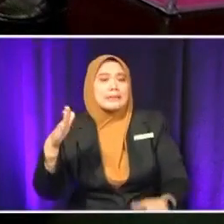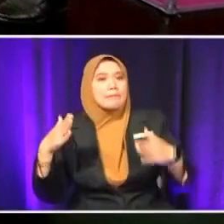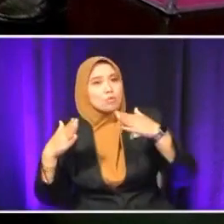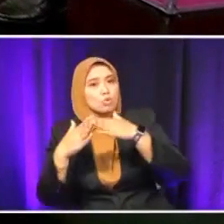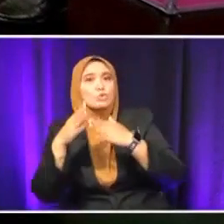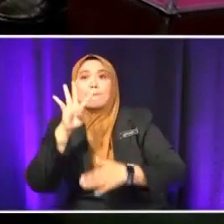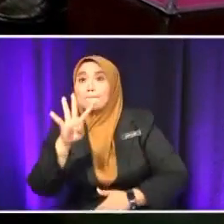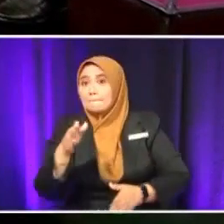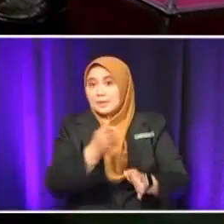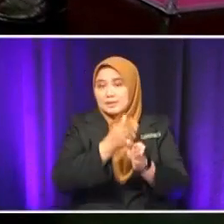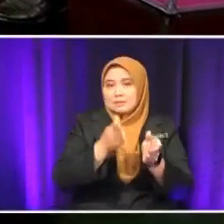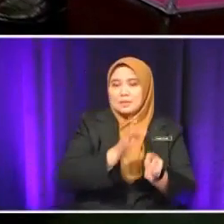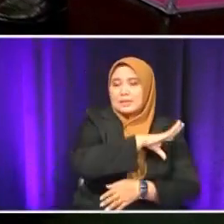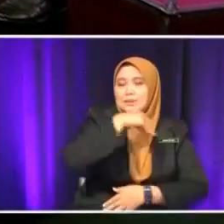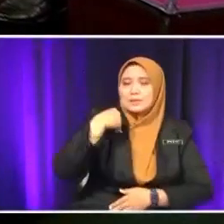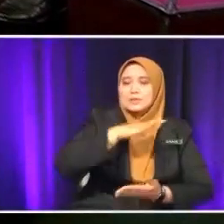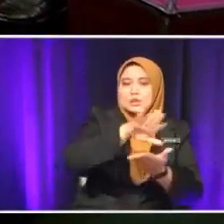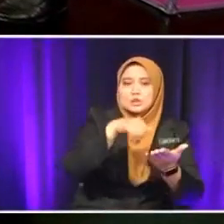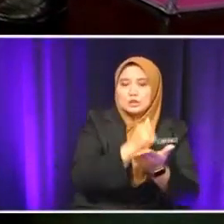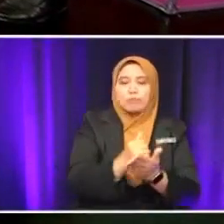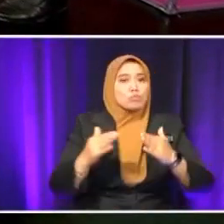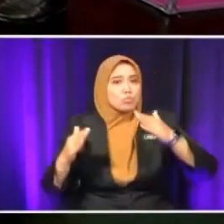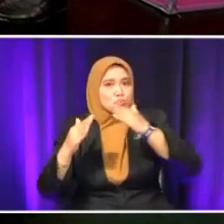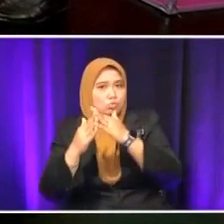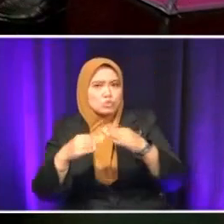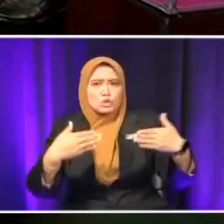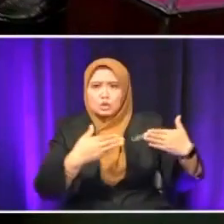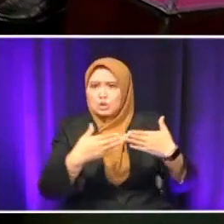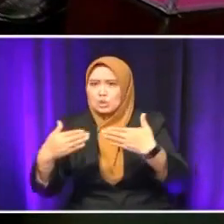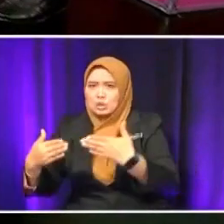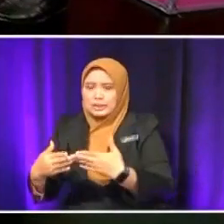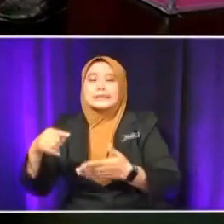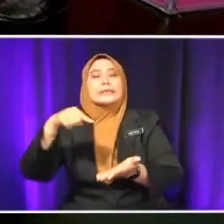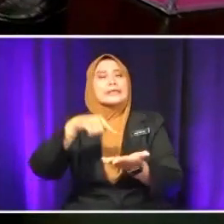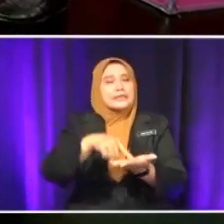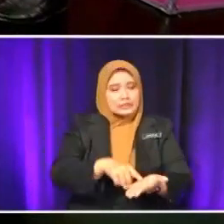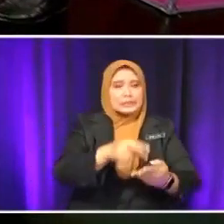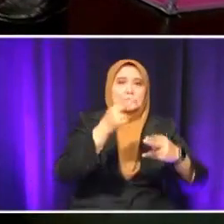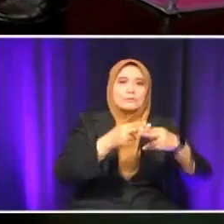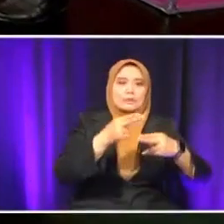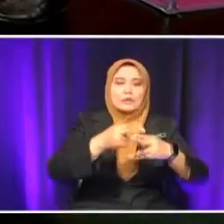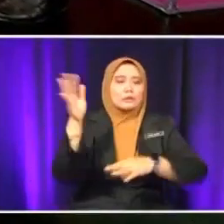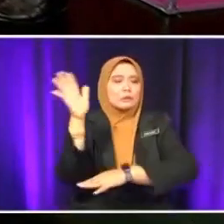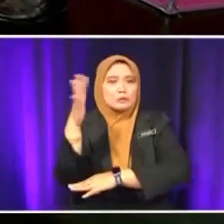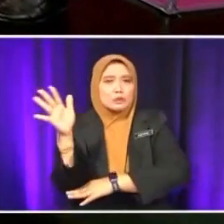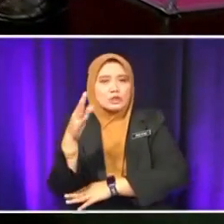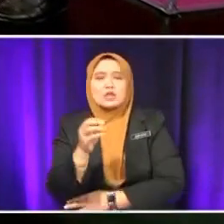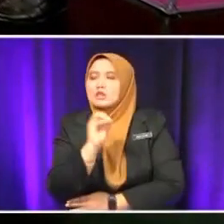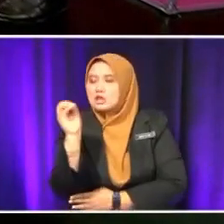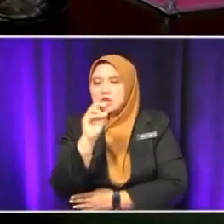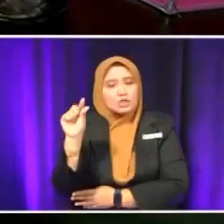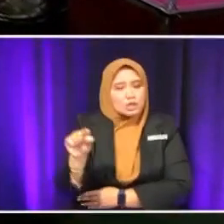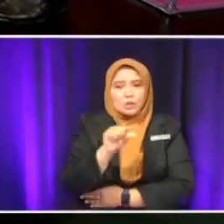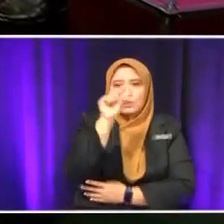semua bucu berkait. Ini menunjukkan ini adalah pokok. Tak ada berbilang tepi, tak ada gelung.